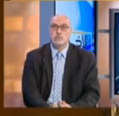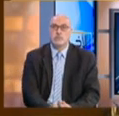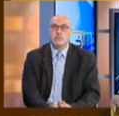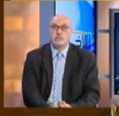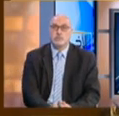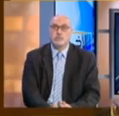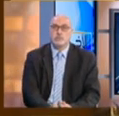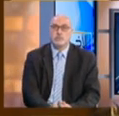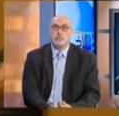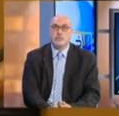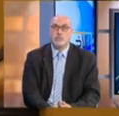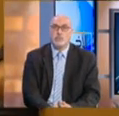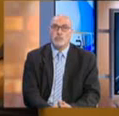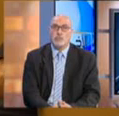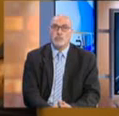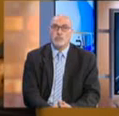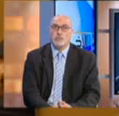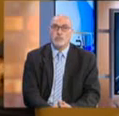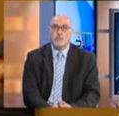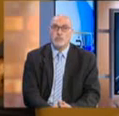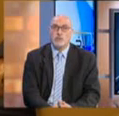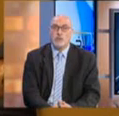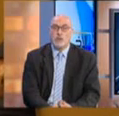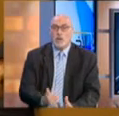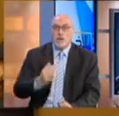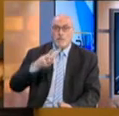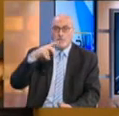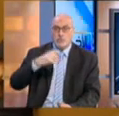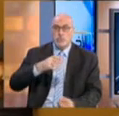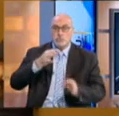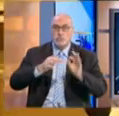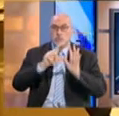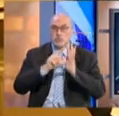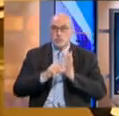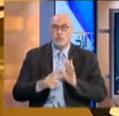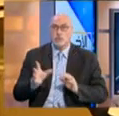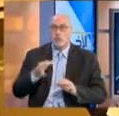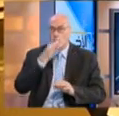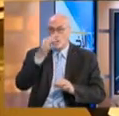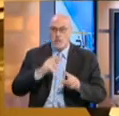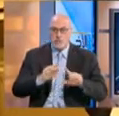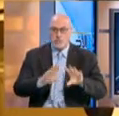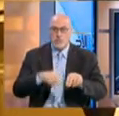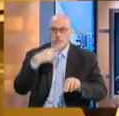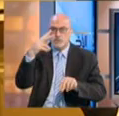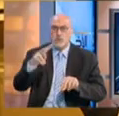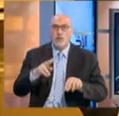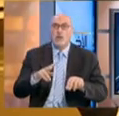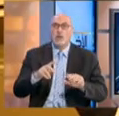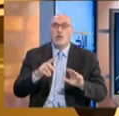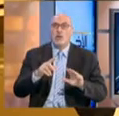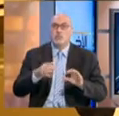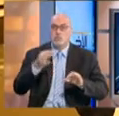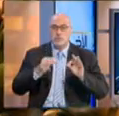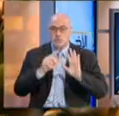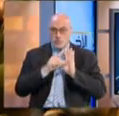منذ انتخابه. رئيس المحكمة الدستورية أكد في كلمته على المكان المرموق التي تحتلها هذه الهيئة الدستورية